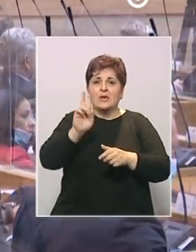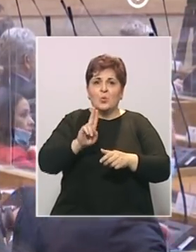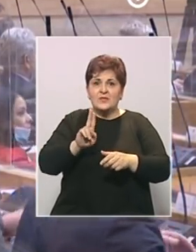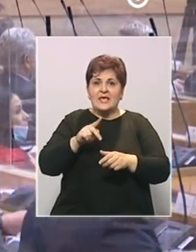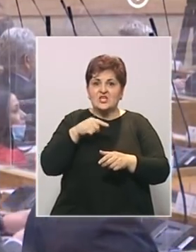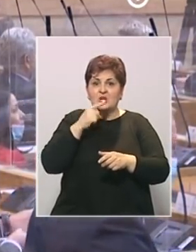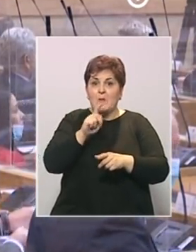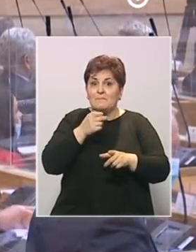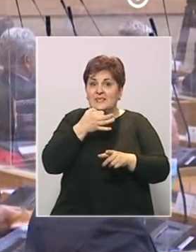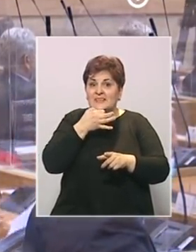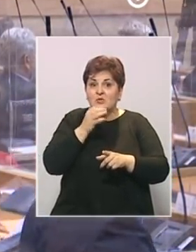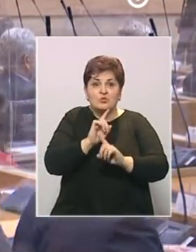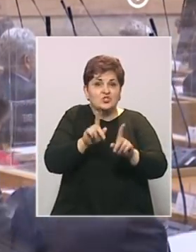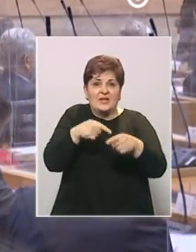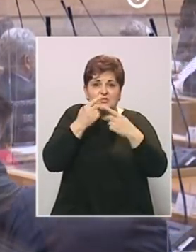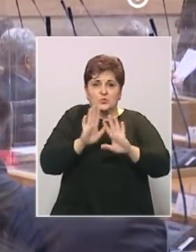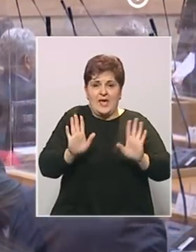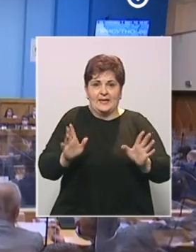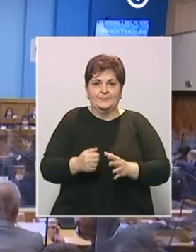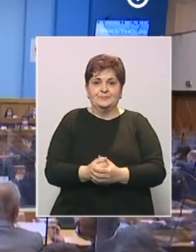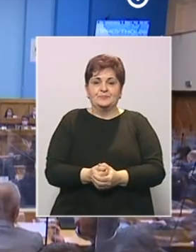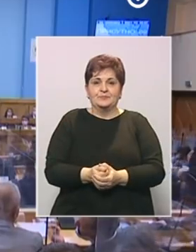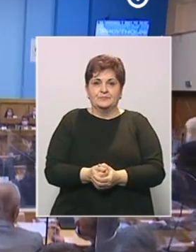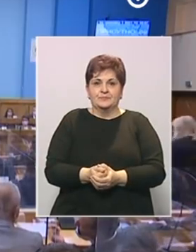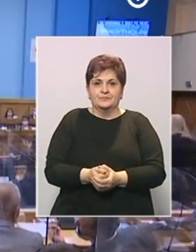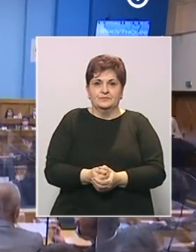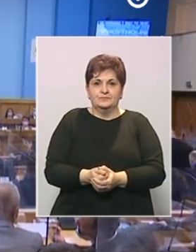i Hercegovini danas se o ovom pitanju nisu oglašavali.